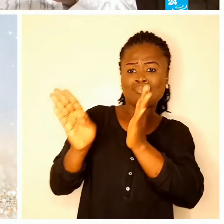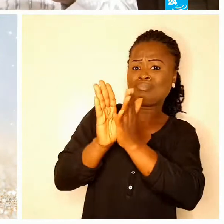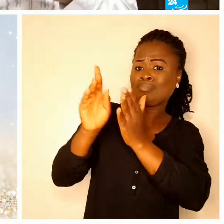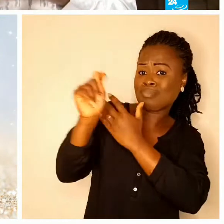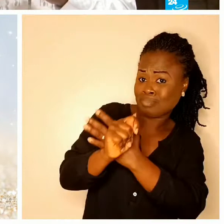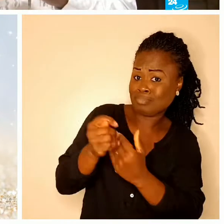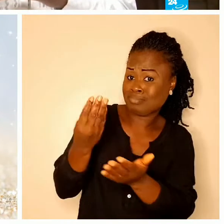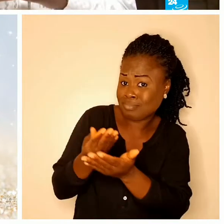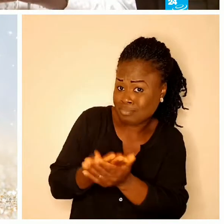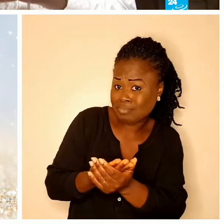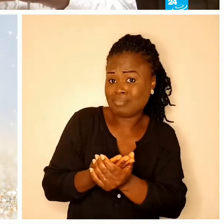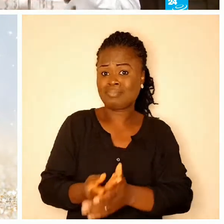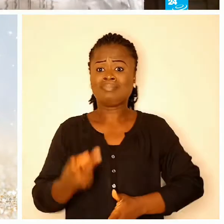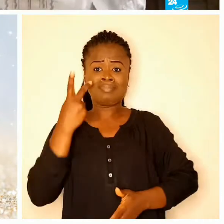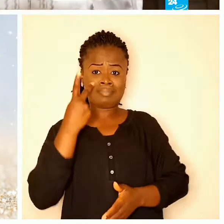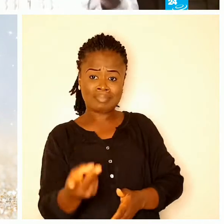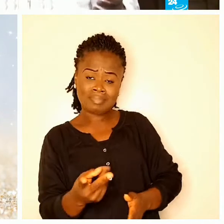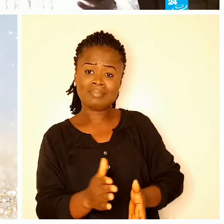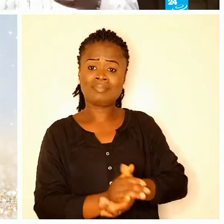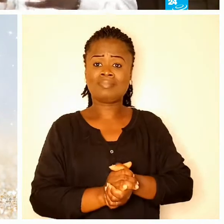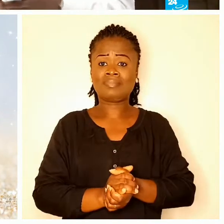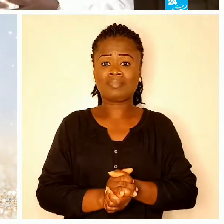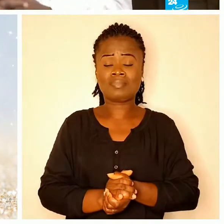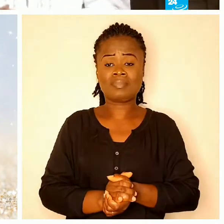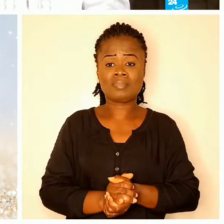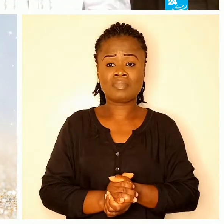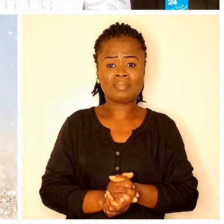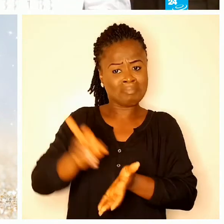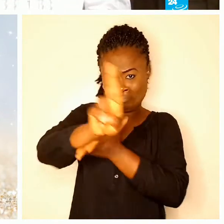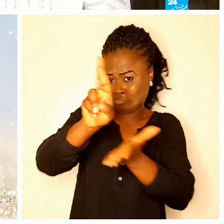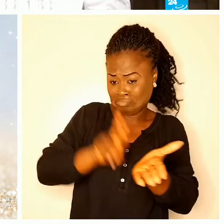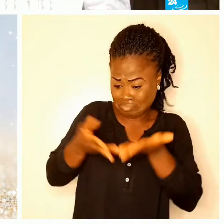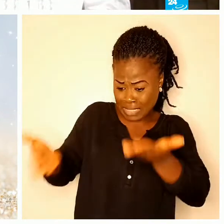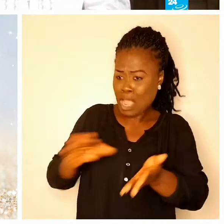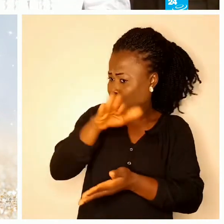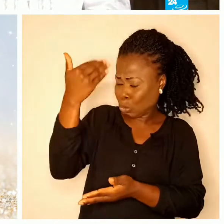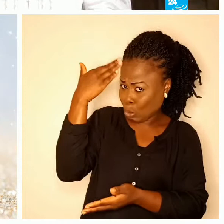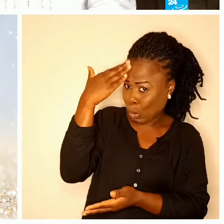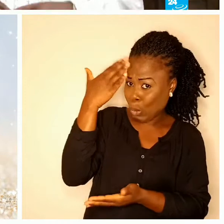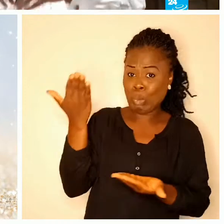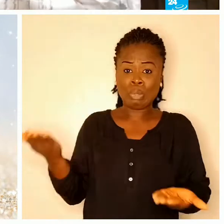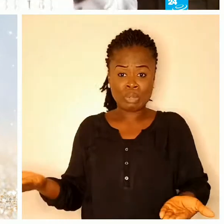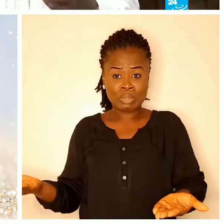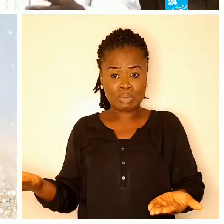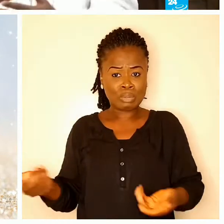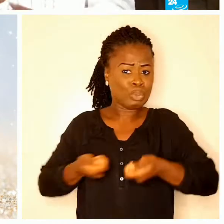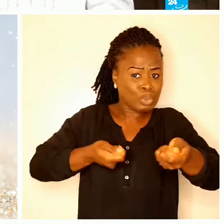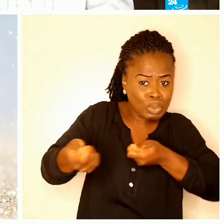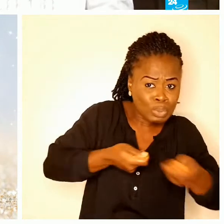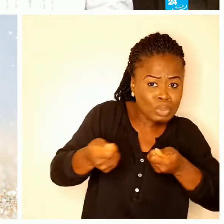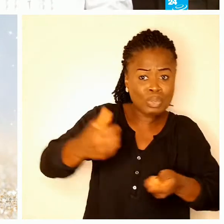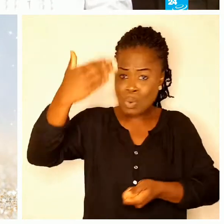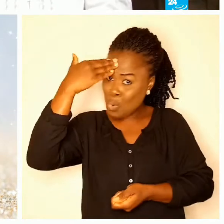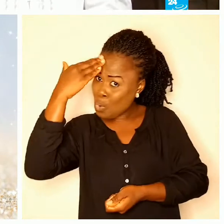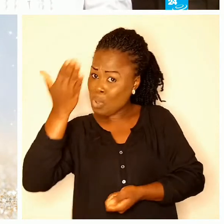des interventions directement sur les budgets, puisque les règles sont connues sur la commande publique, la gestion elle est connue,